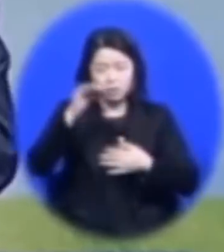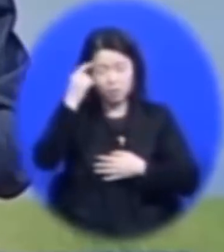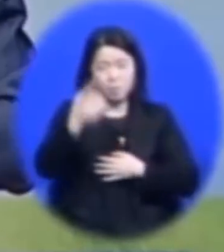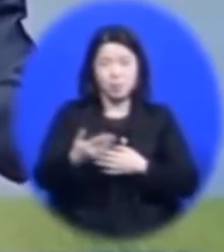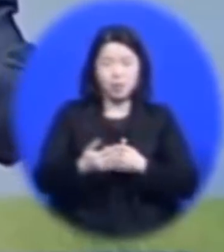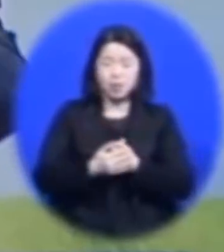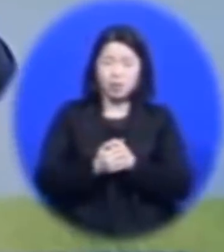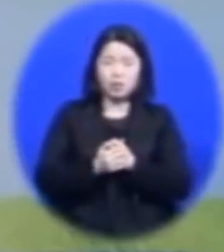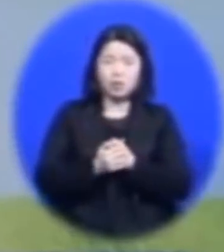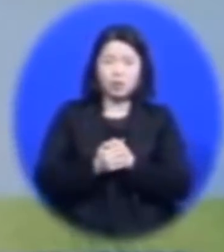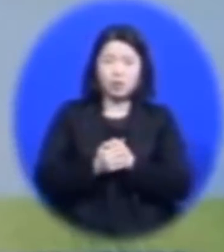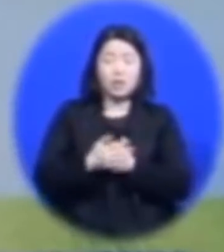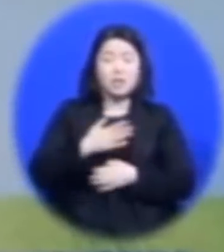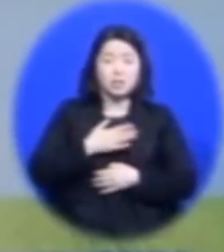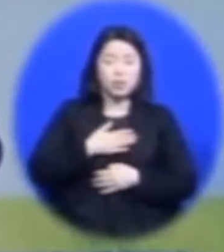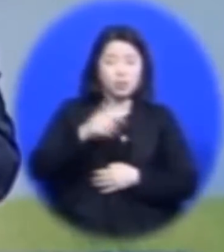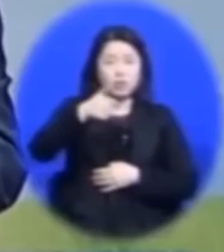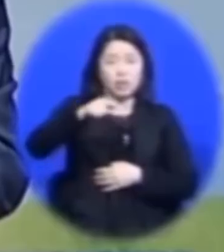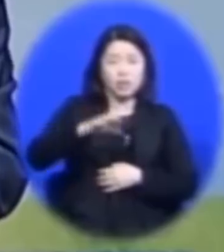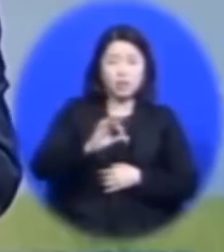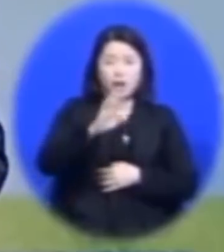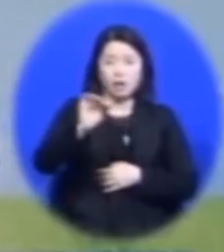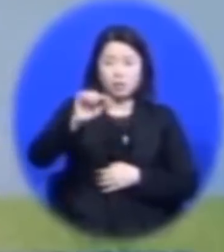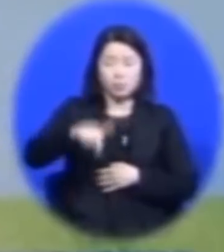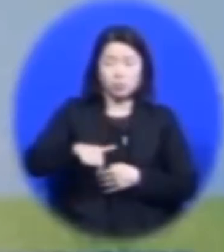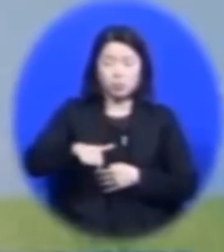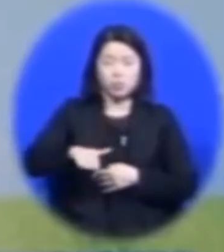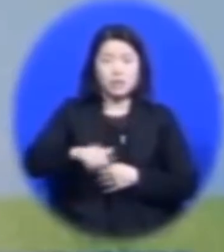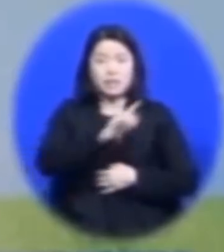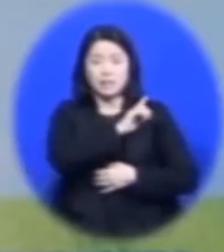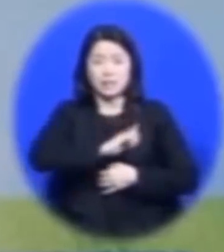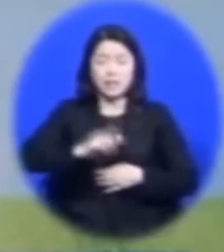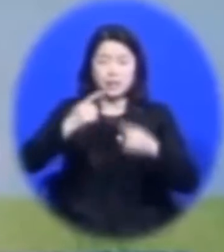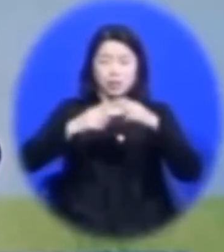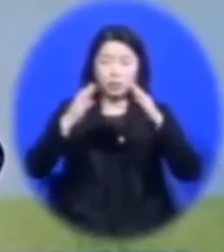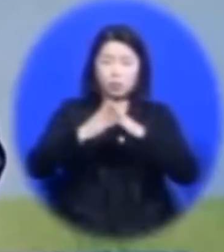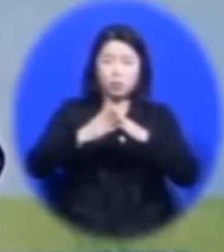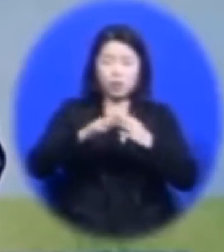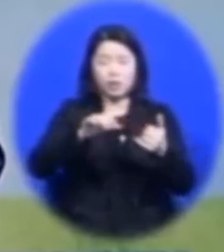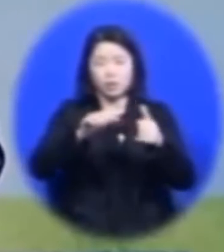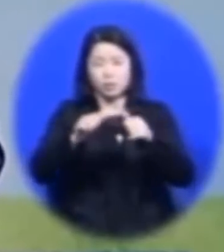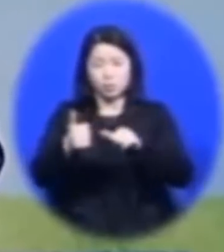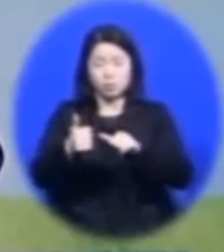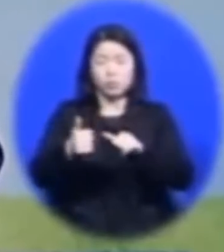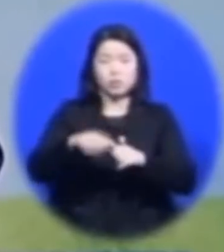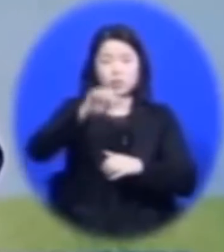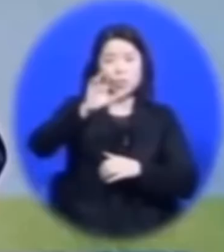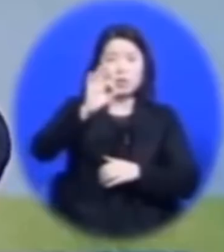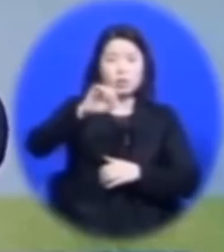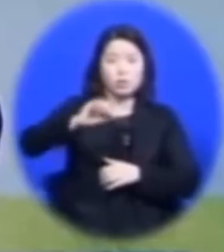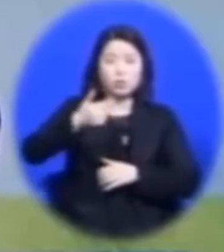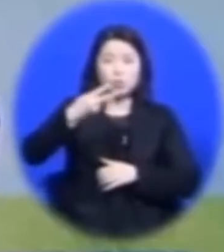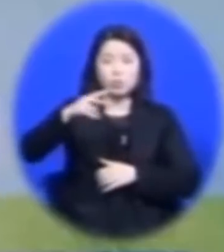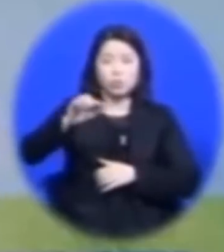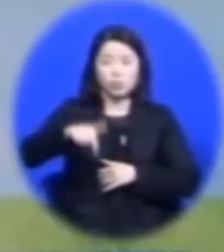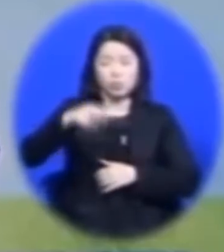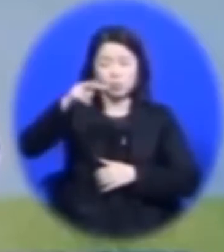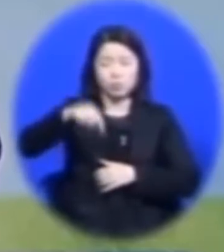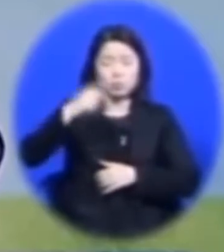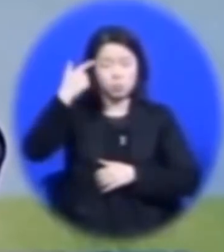저는 저 강 보수 유리는 강북제일교회 고윤 독수 목사님 이야기를